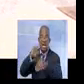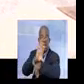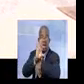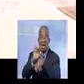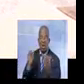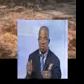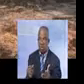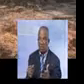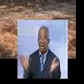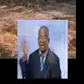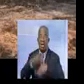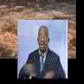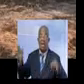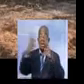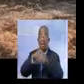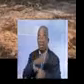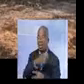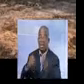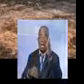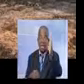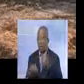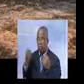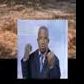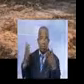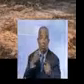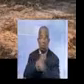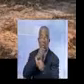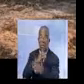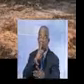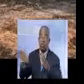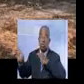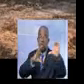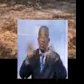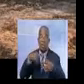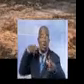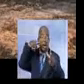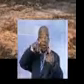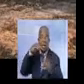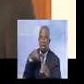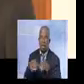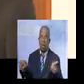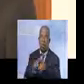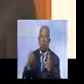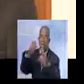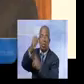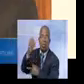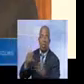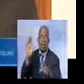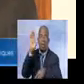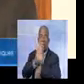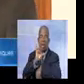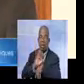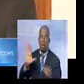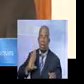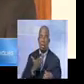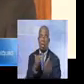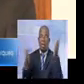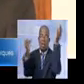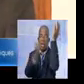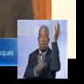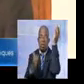d'Ivoire, d'importantes infrastructures économiques ont été construites. La Côte d'Ivoire, notre pays, est en phase avec vos